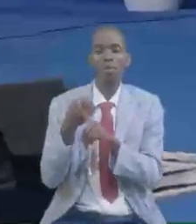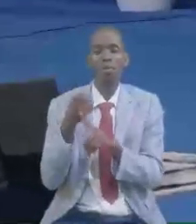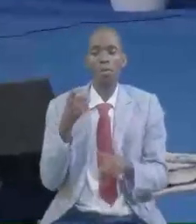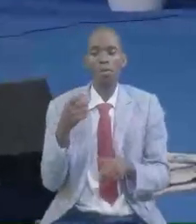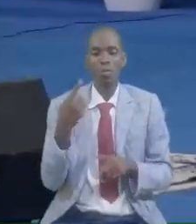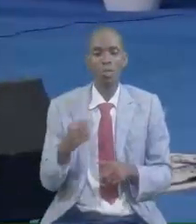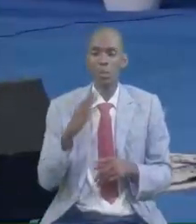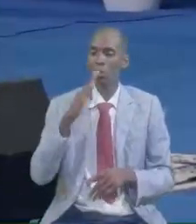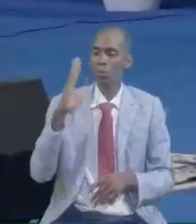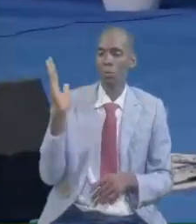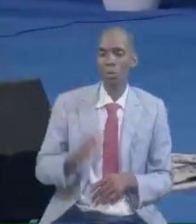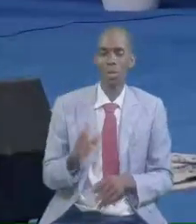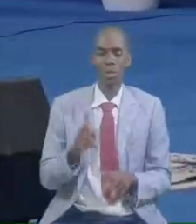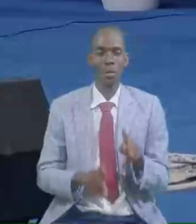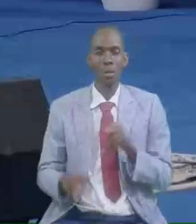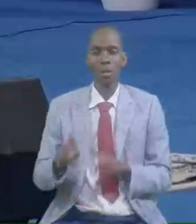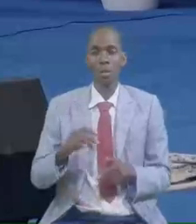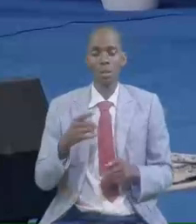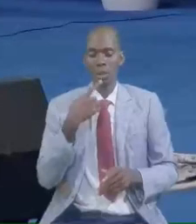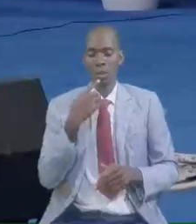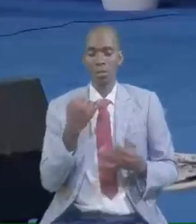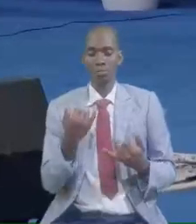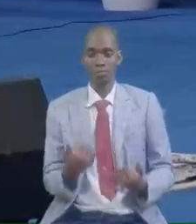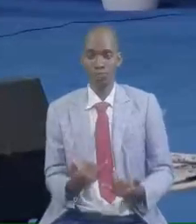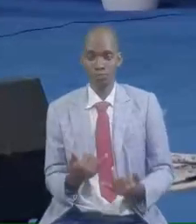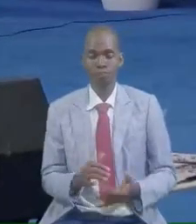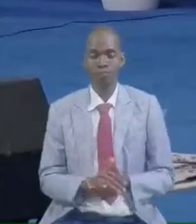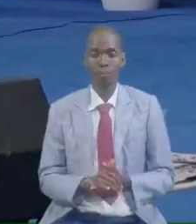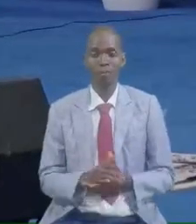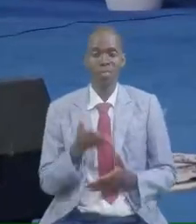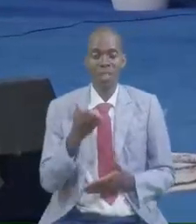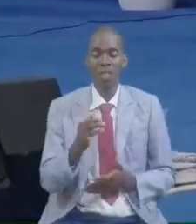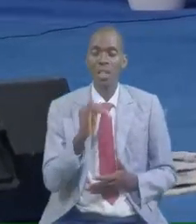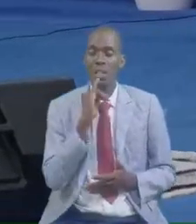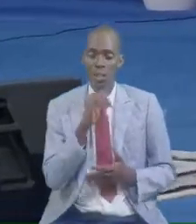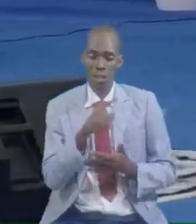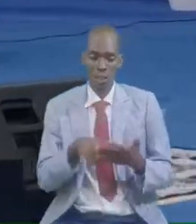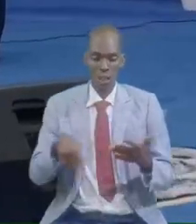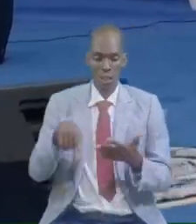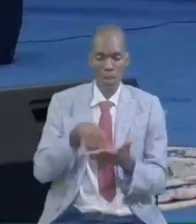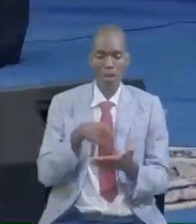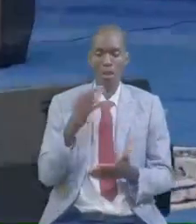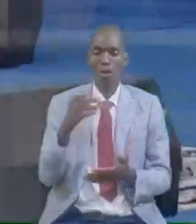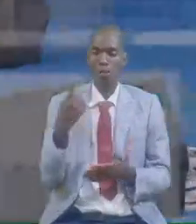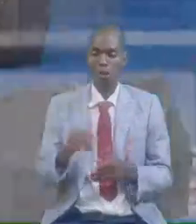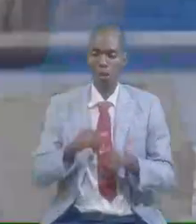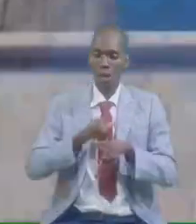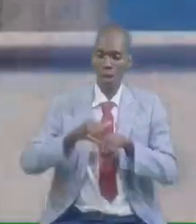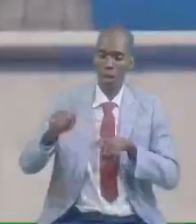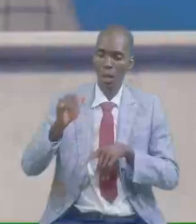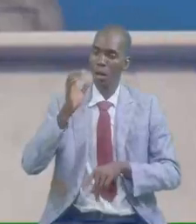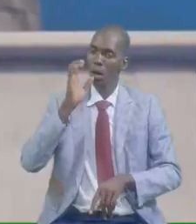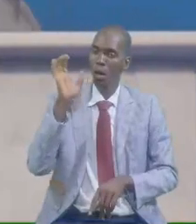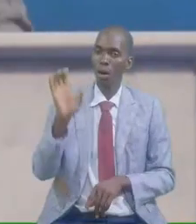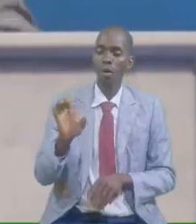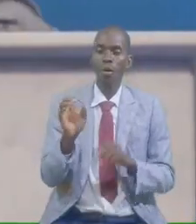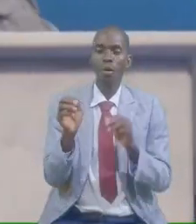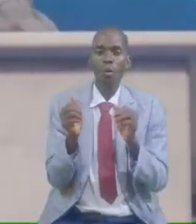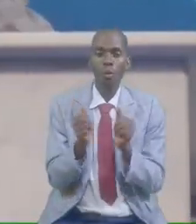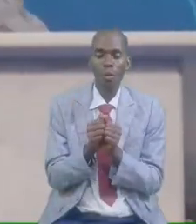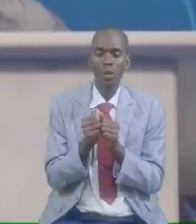malédiction venant des méchants. Il dit, maintenant, il y a l'annulation de la malédiction par